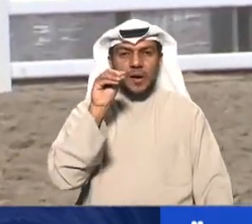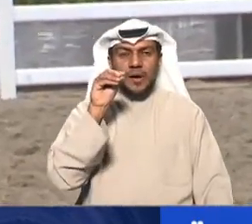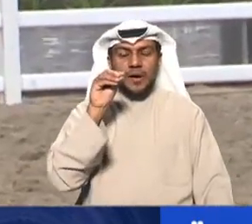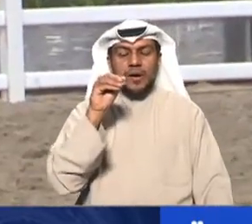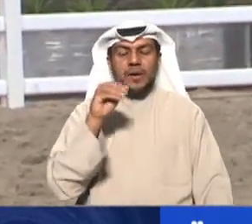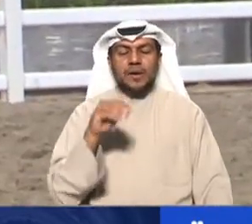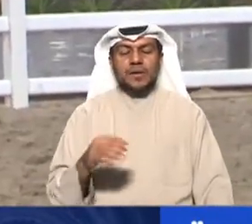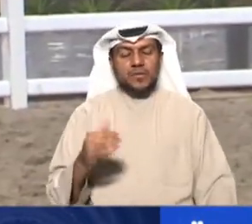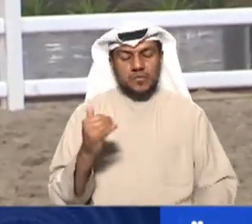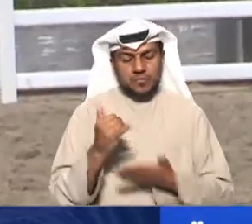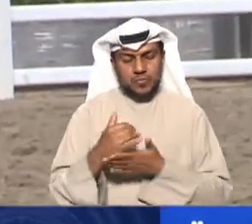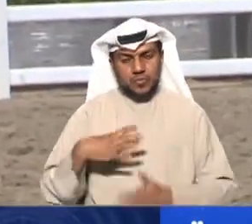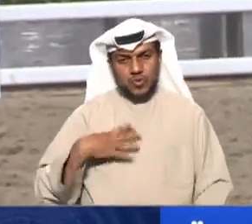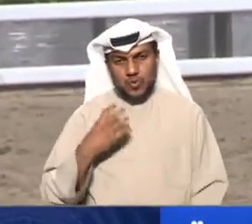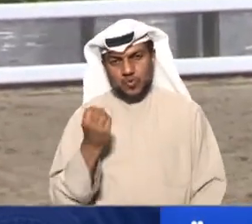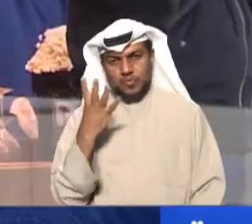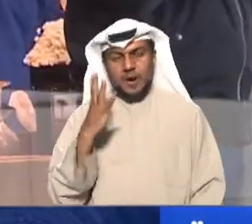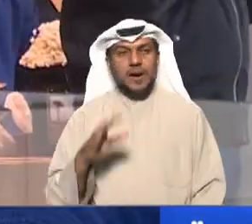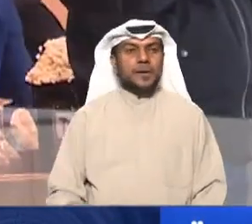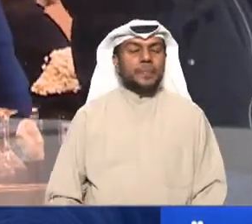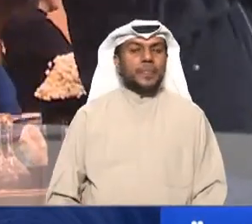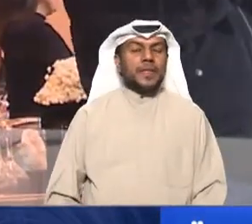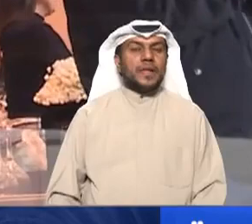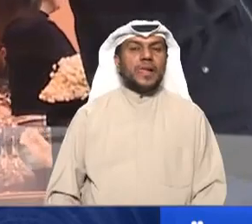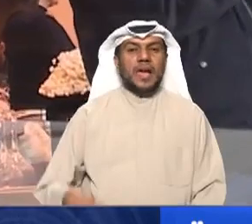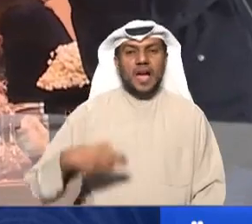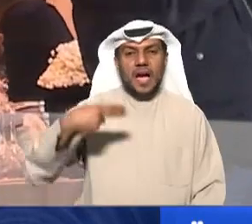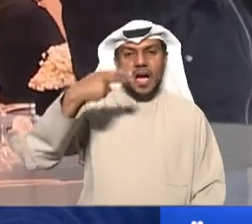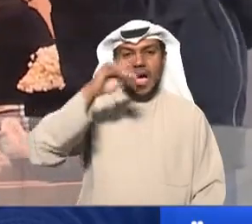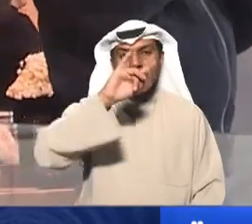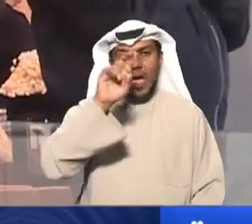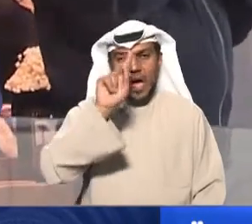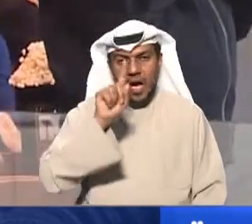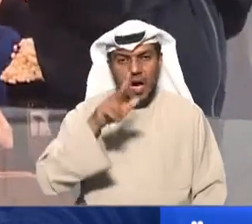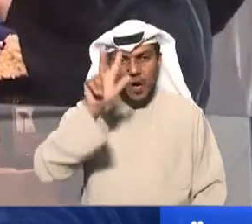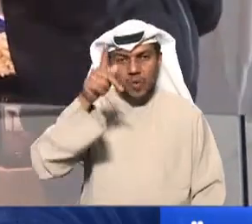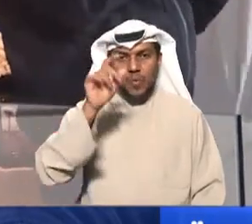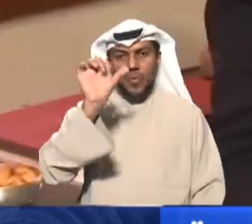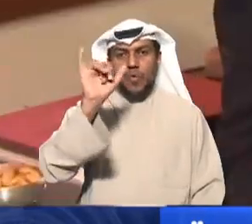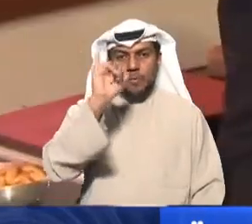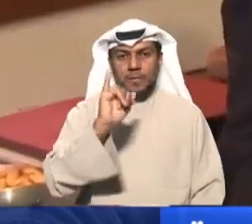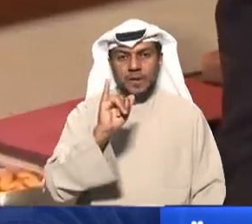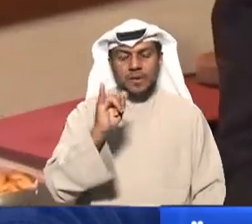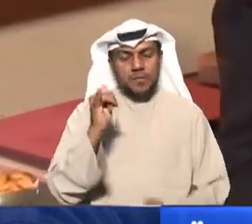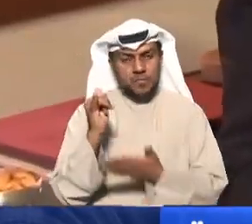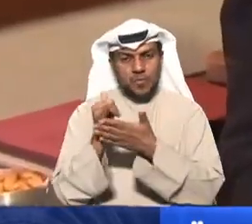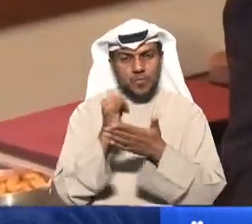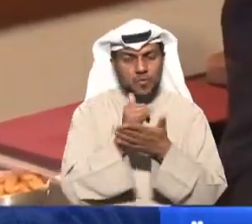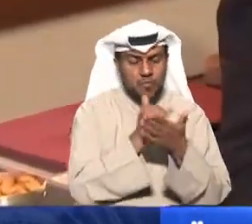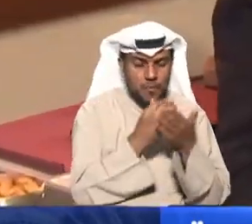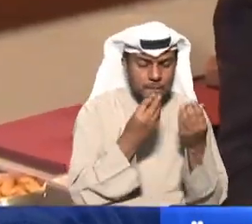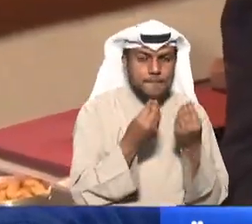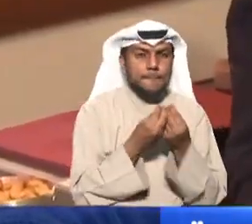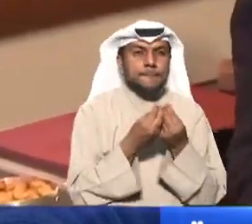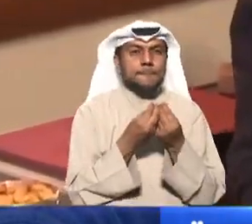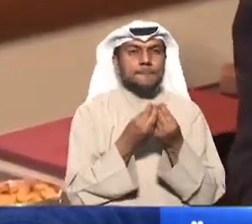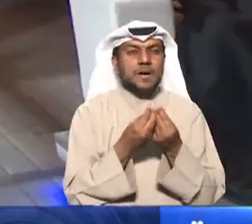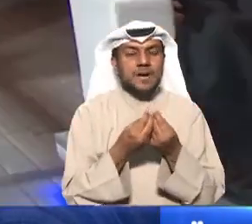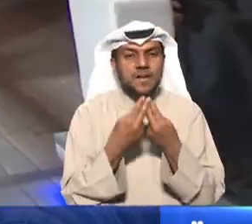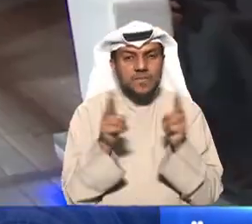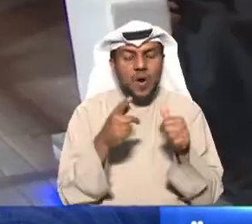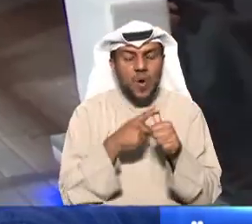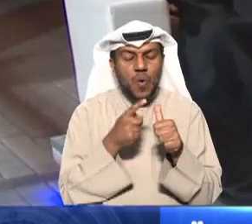أمناء مركز الجواد العربي علاء حمد الرومي، والسادة أعضاء مجلس الأمناء. وبدأت البطولة بالنشيد